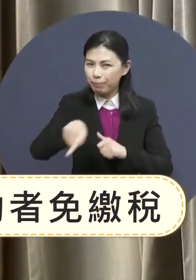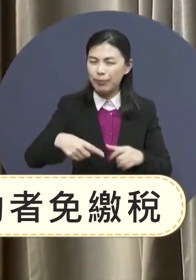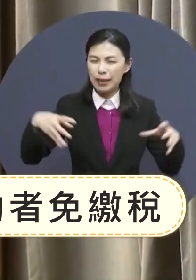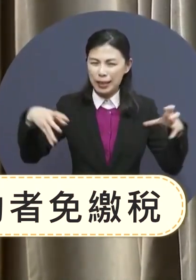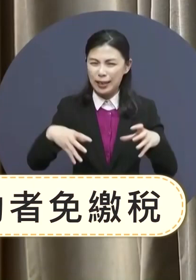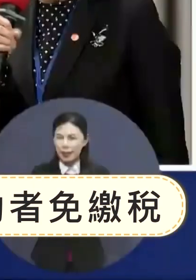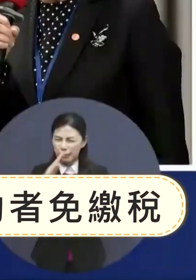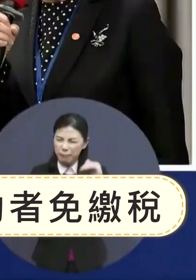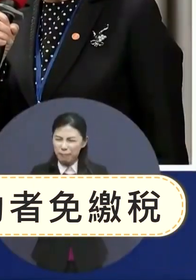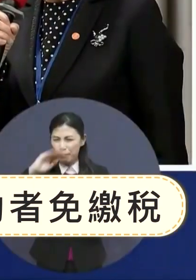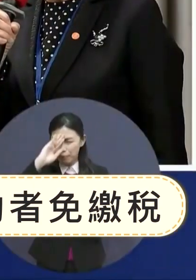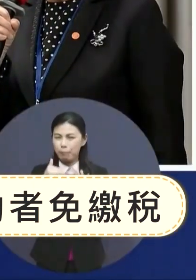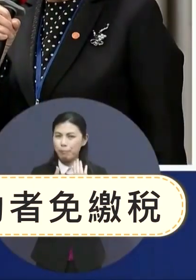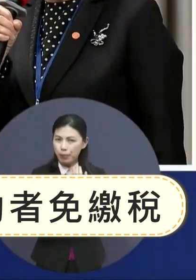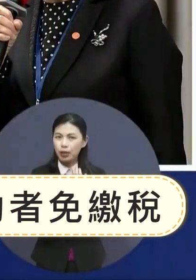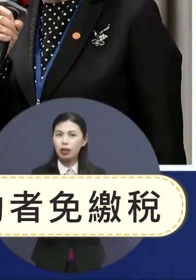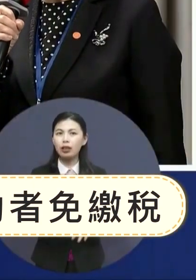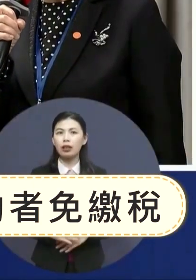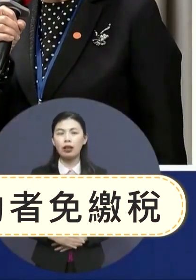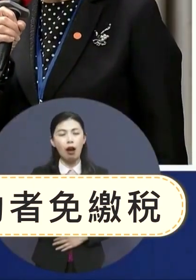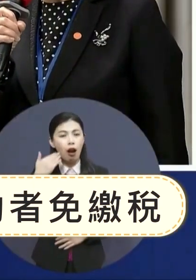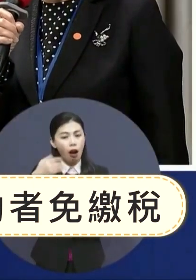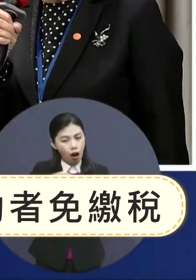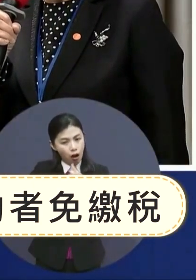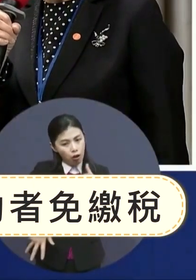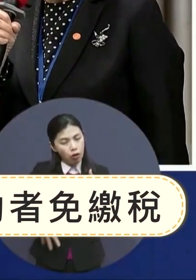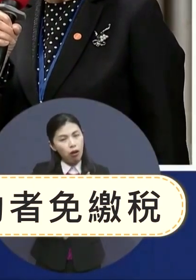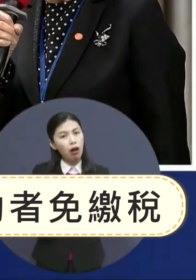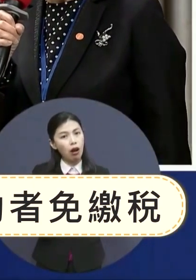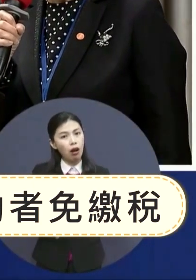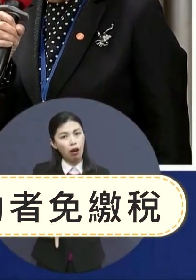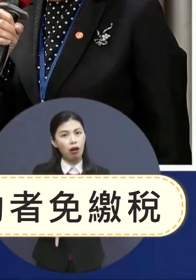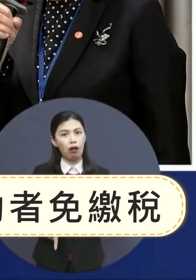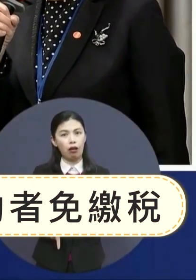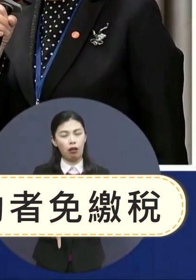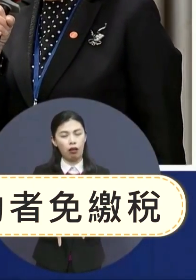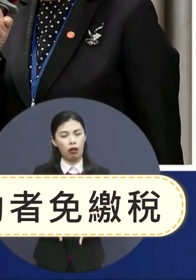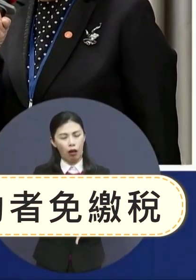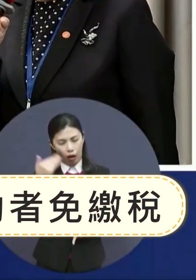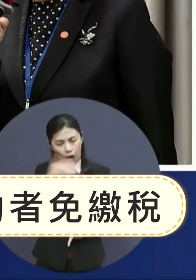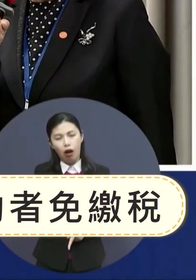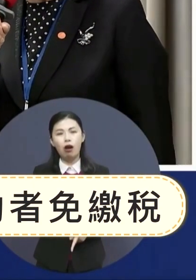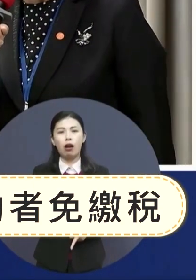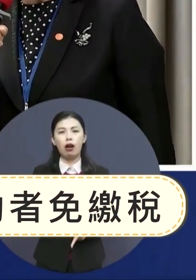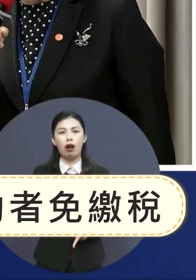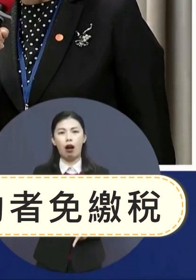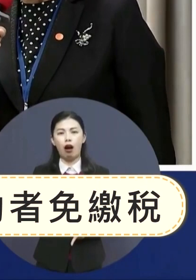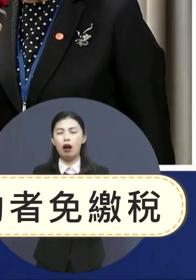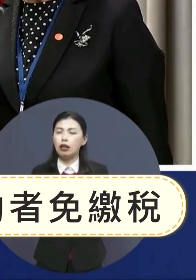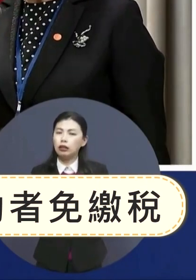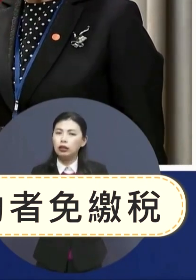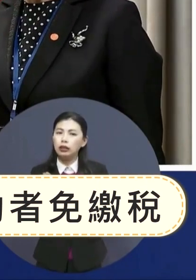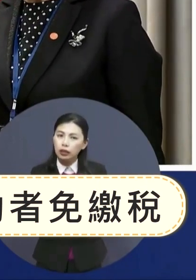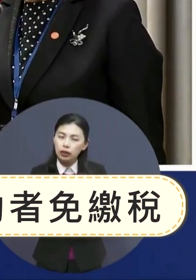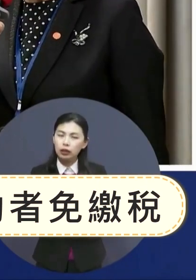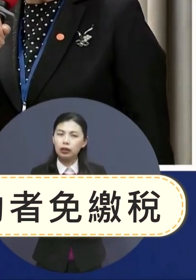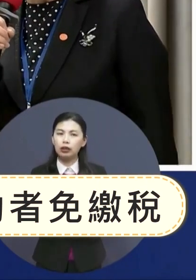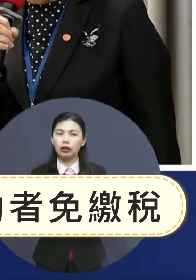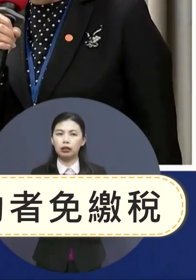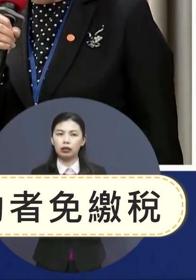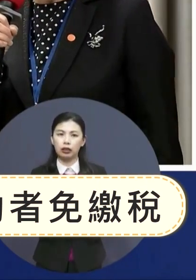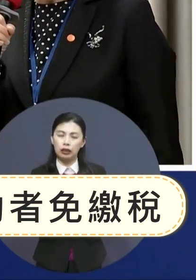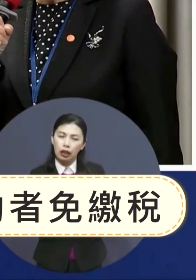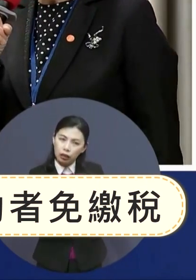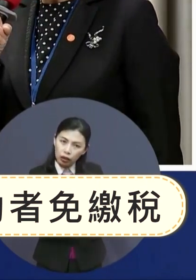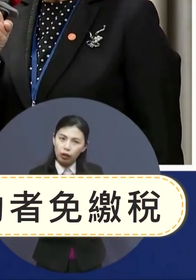入防疫的行列，好，让我们如果有员工因为在这个疫情期间呢，必须要请这个防疫隔离假或者是防疫照顾